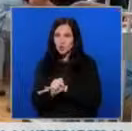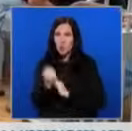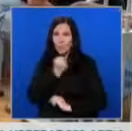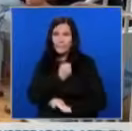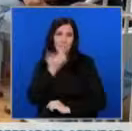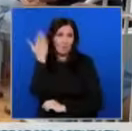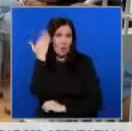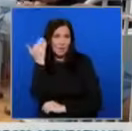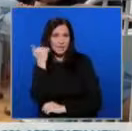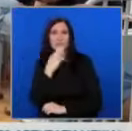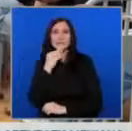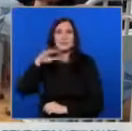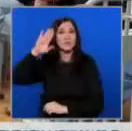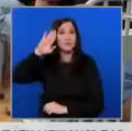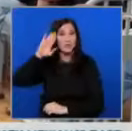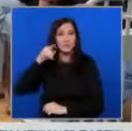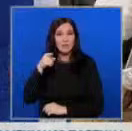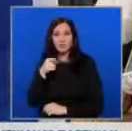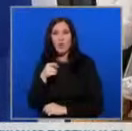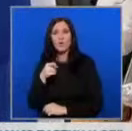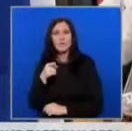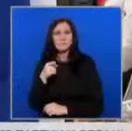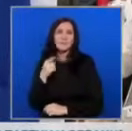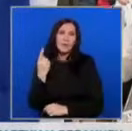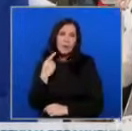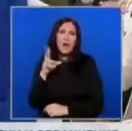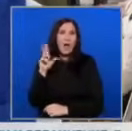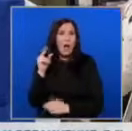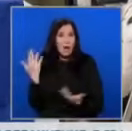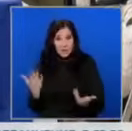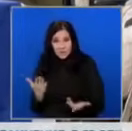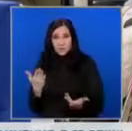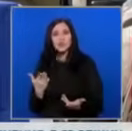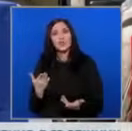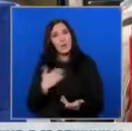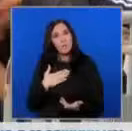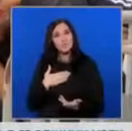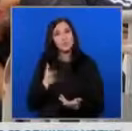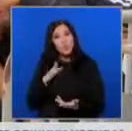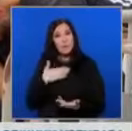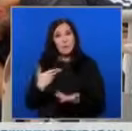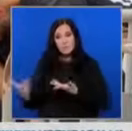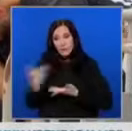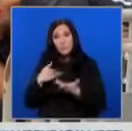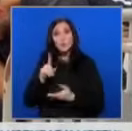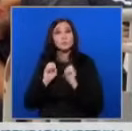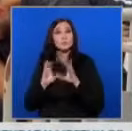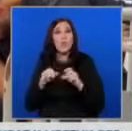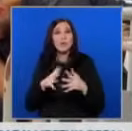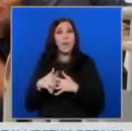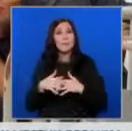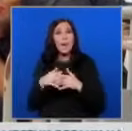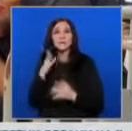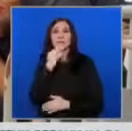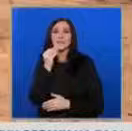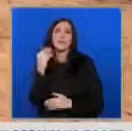по погрешка от израелски войници. Той завуалирано намекна, че са в ход преговори, за които съобщават американски и